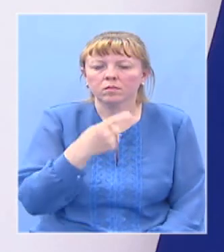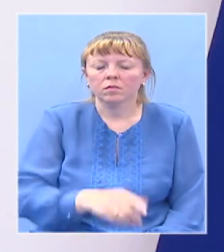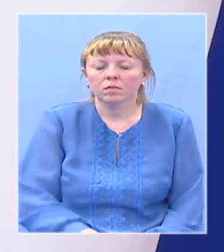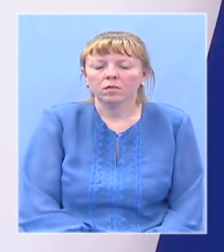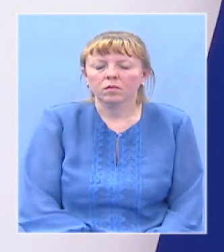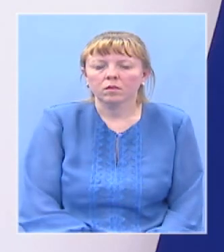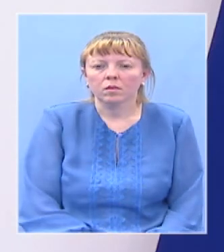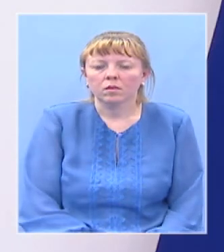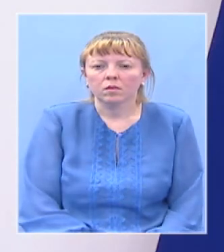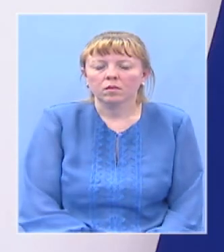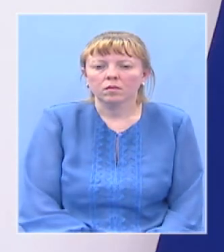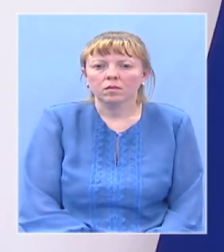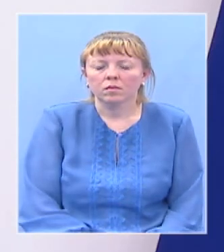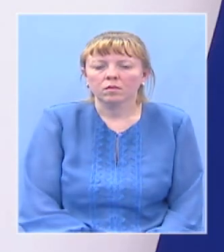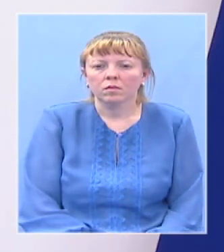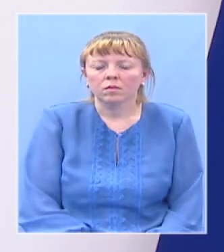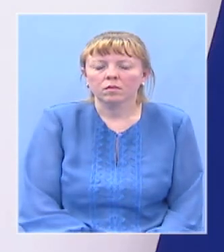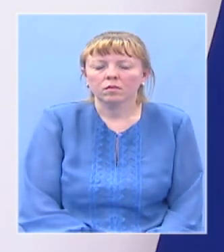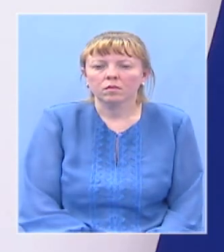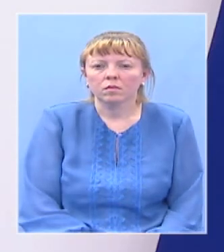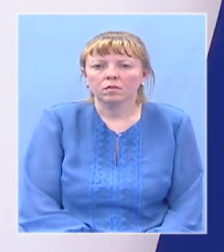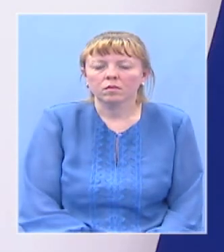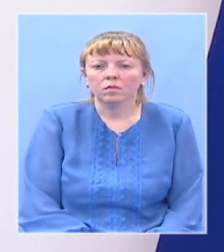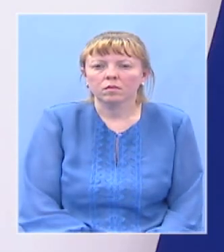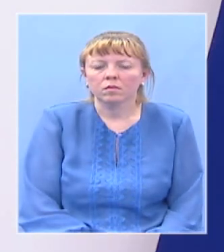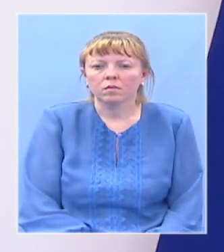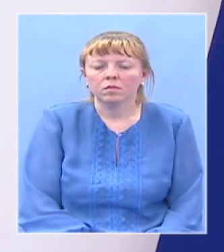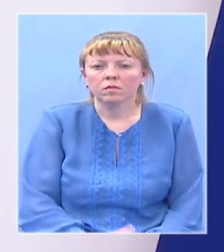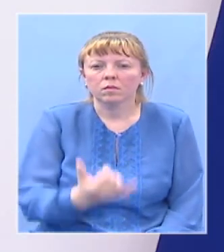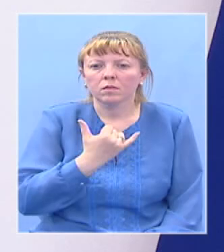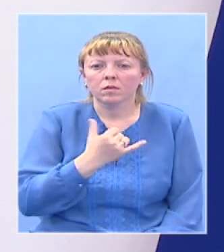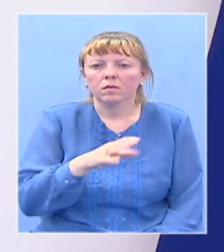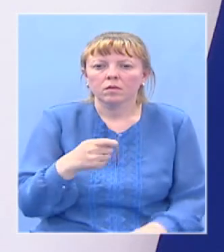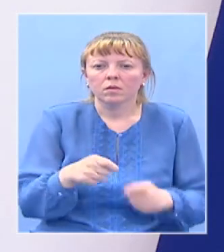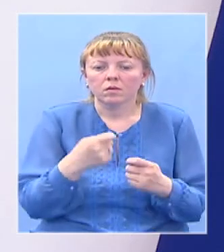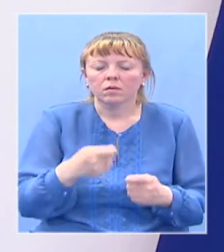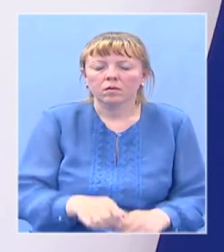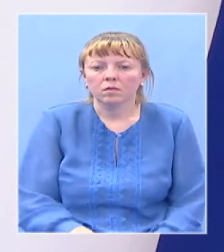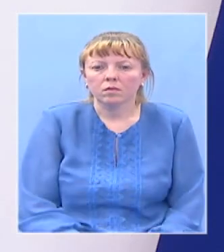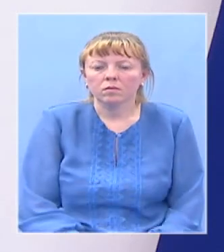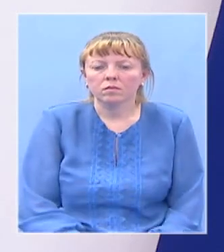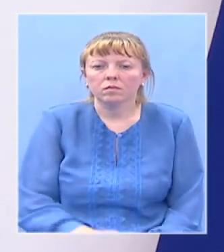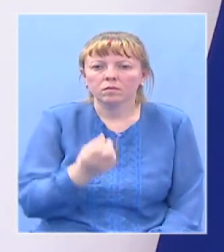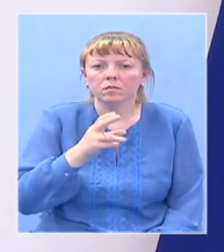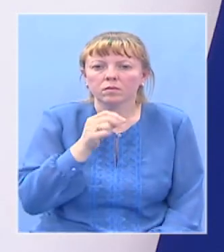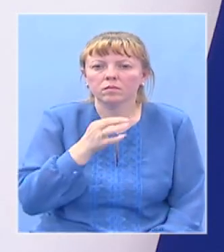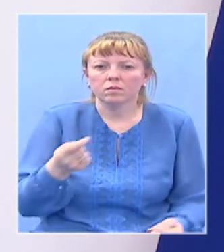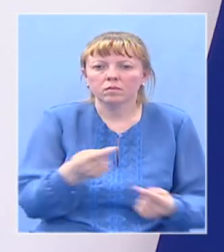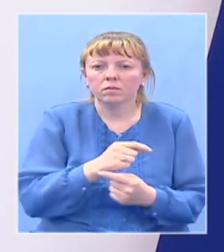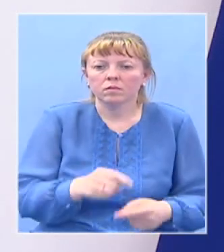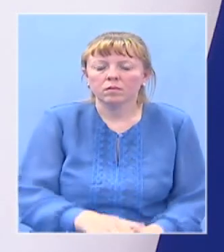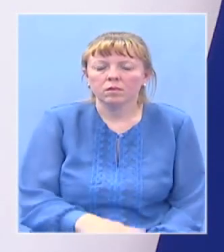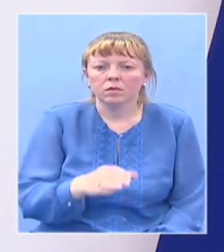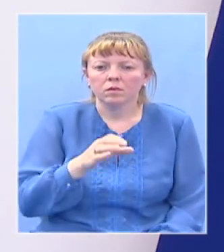контроля зачастую у нас именно по нарушениям экипировка не соответствует